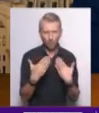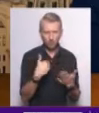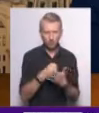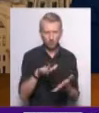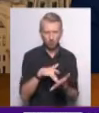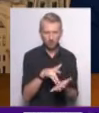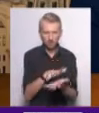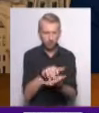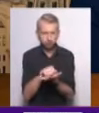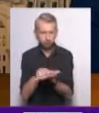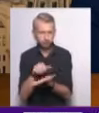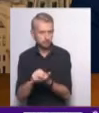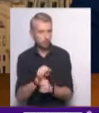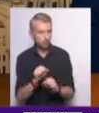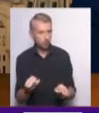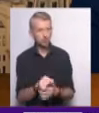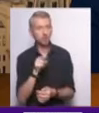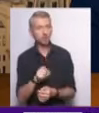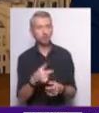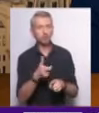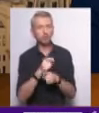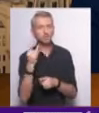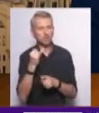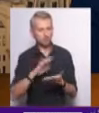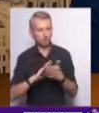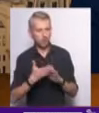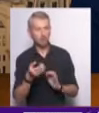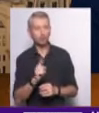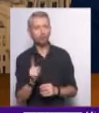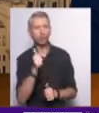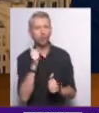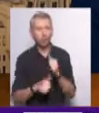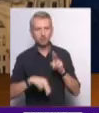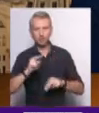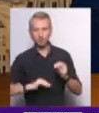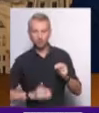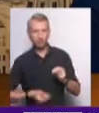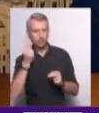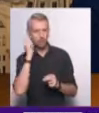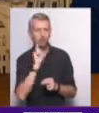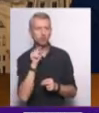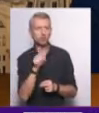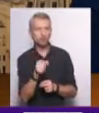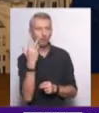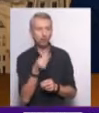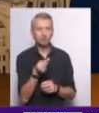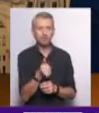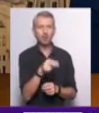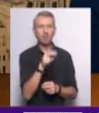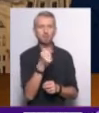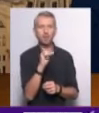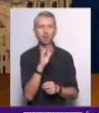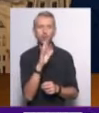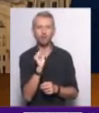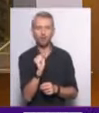можна допускати. І тут дуже цікава ситуація в тому, що кожен забудовник думає, що він, сплачуючи пайову участь,